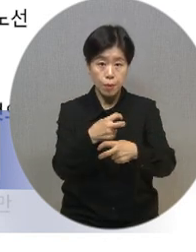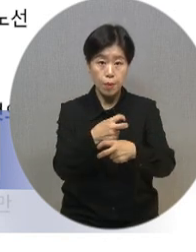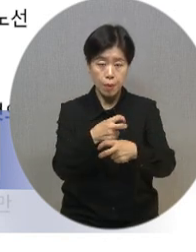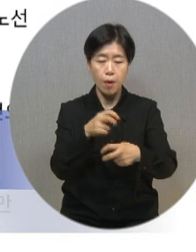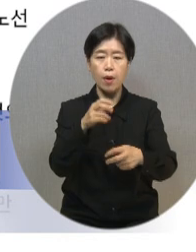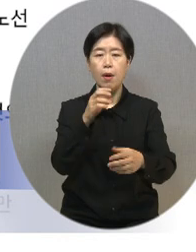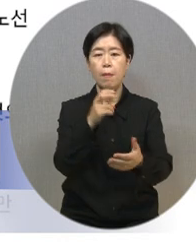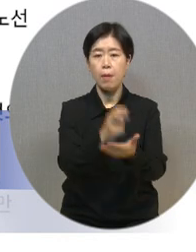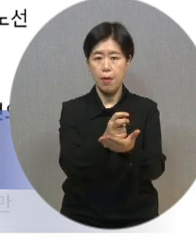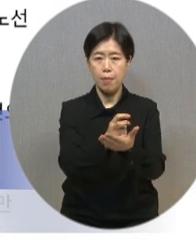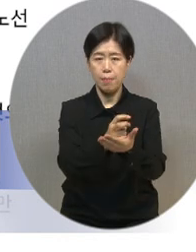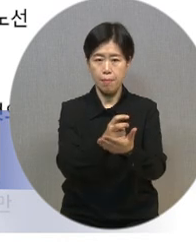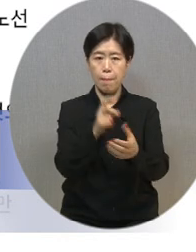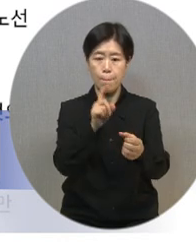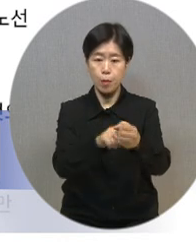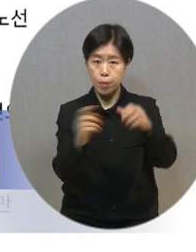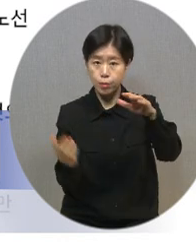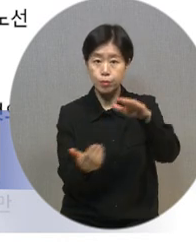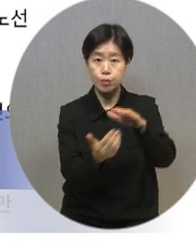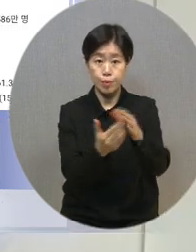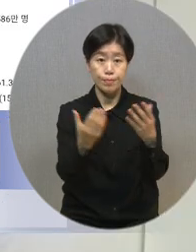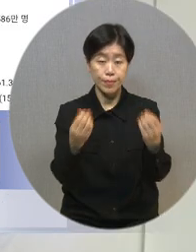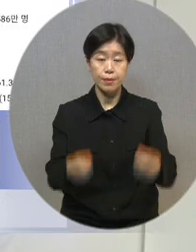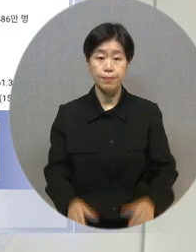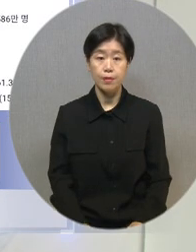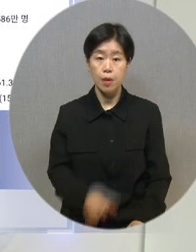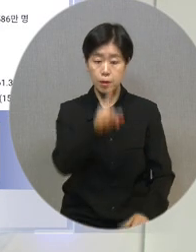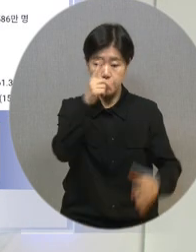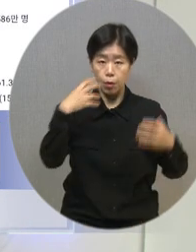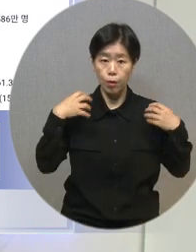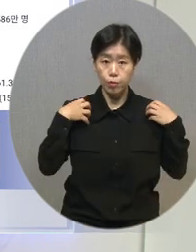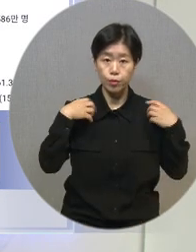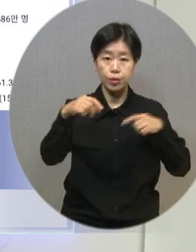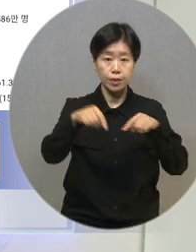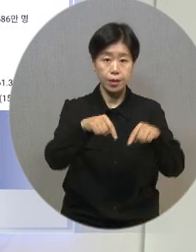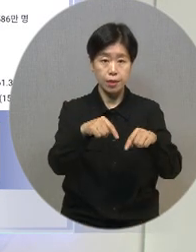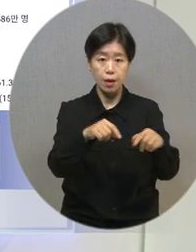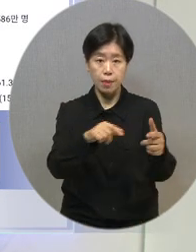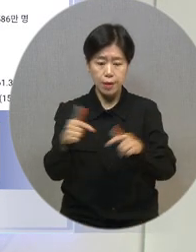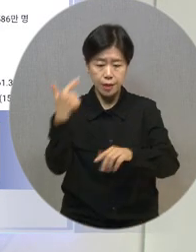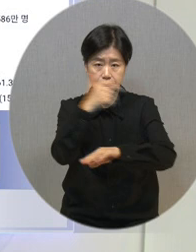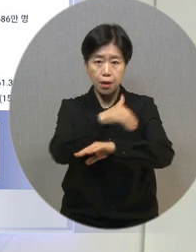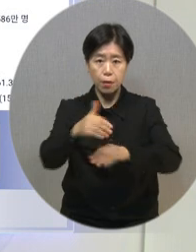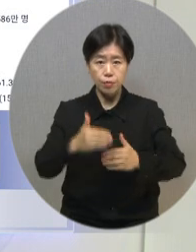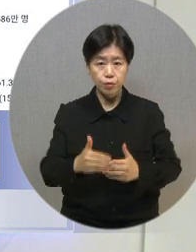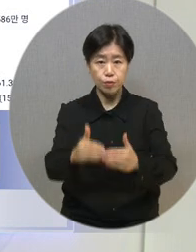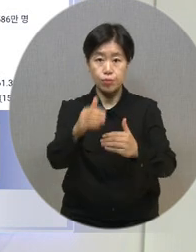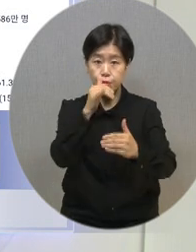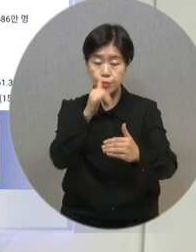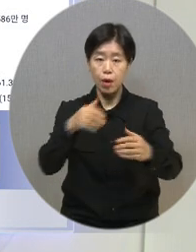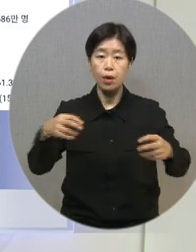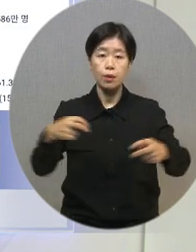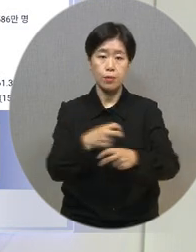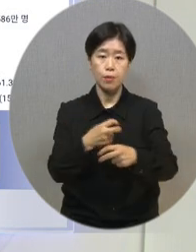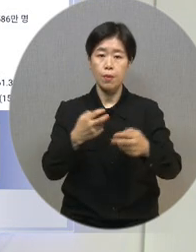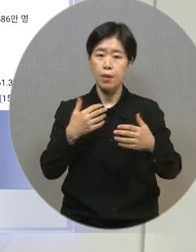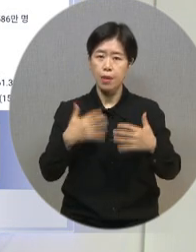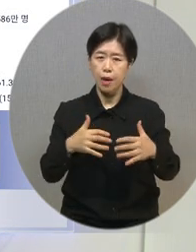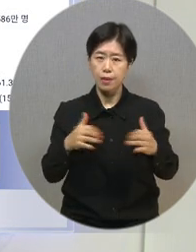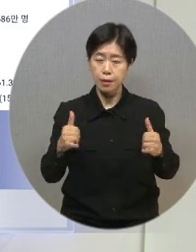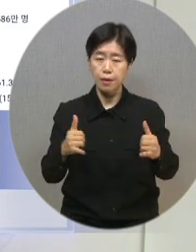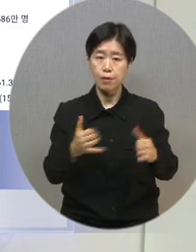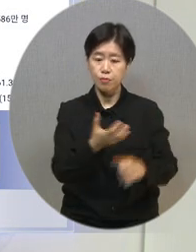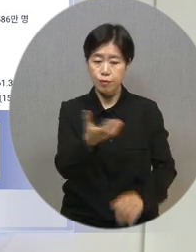법정 대수를 달성했습니다 정부와 지자체의 중장기 계획하에 교통 자 이동편의 증진을 위한